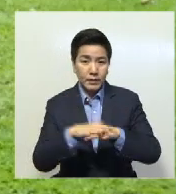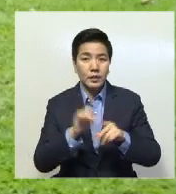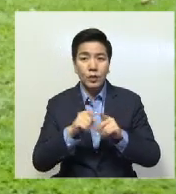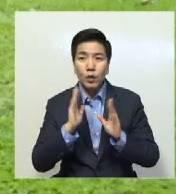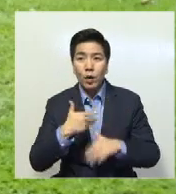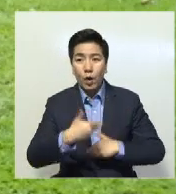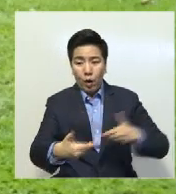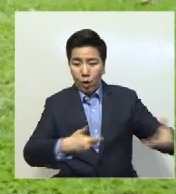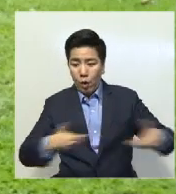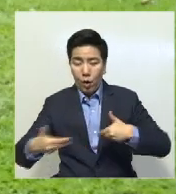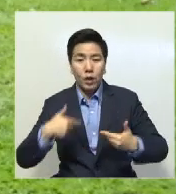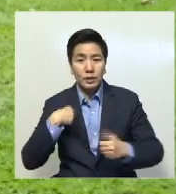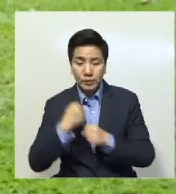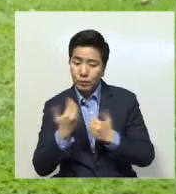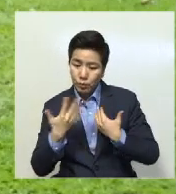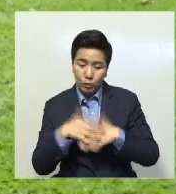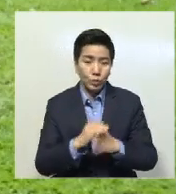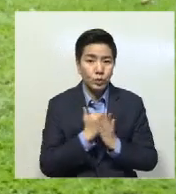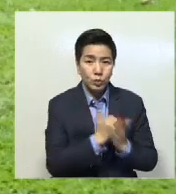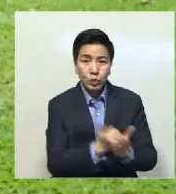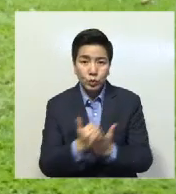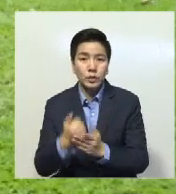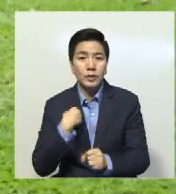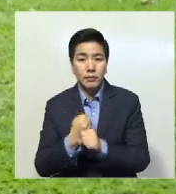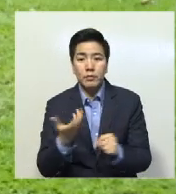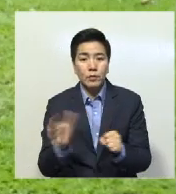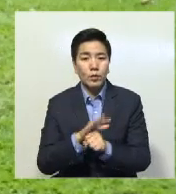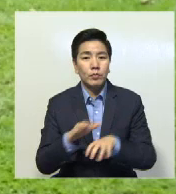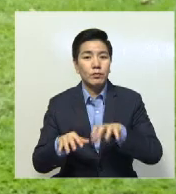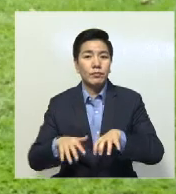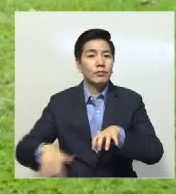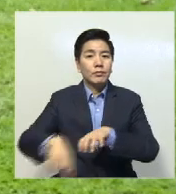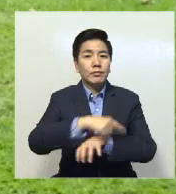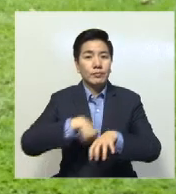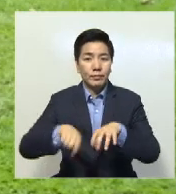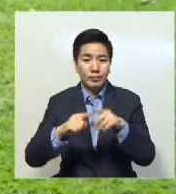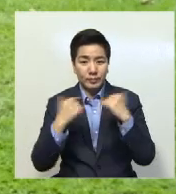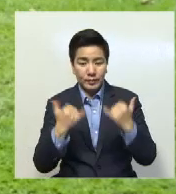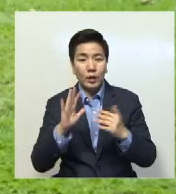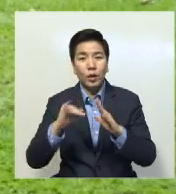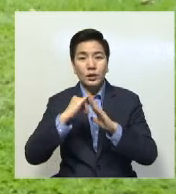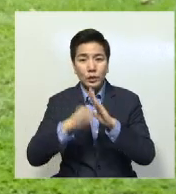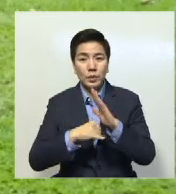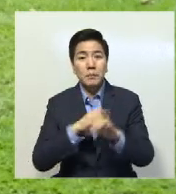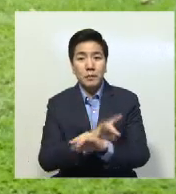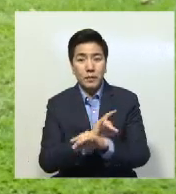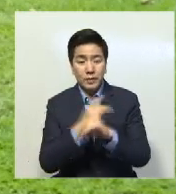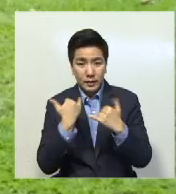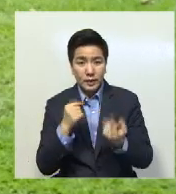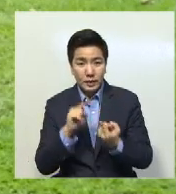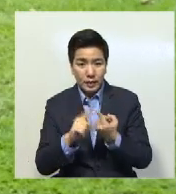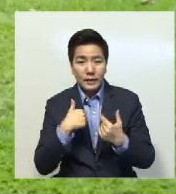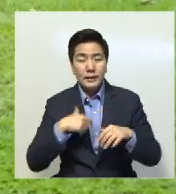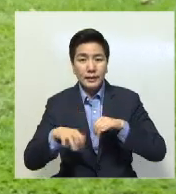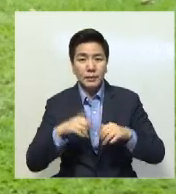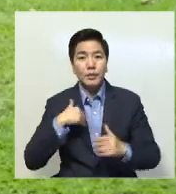ขอของหน่วยงานนะครับซึ่งเราตั้งศูนย์อำนวยการอยู่โดยท่านทรัพยากรธรรมชาติสิ่งแวดล้อมจังหวัดเพชรบุรีเนี่ยท่านก็จั